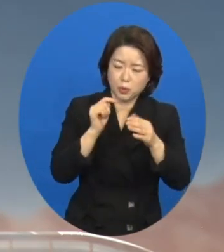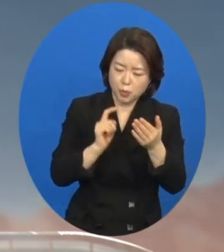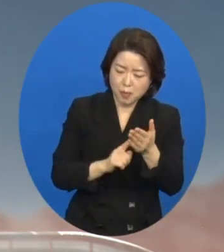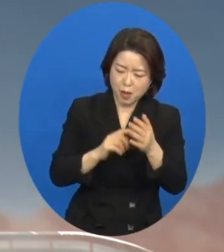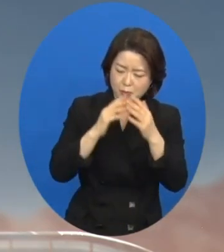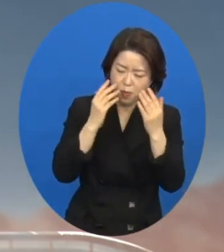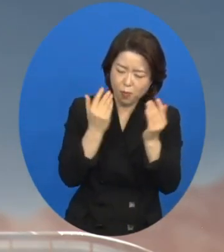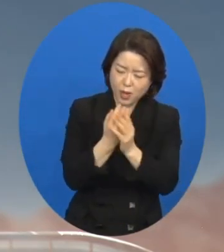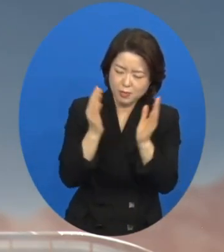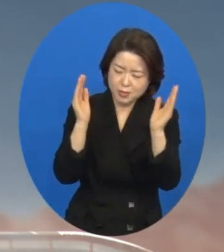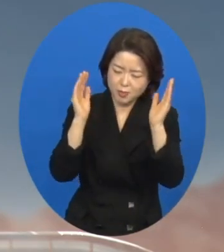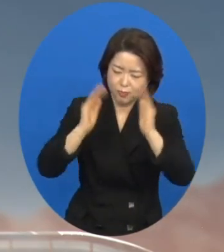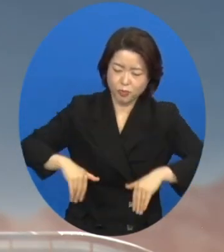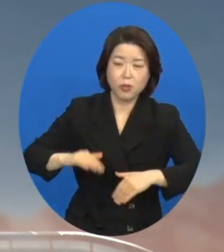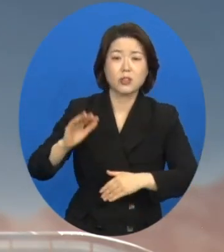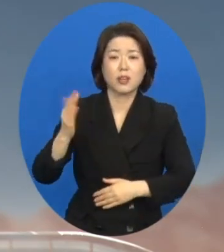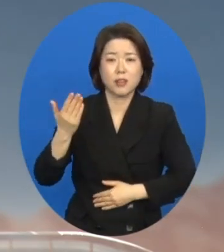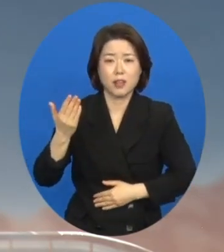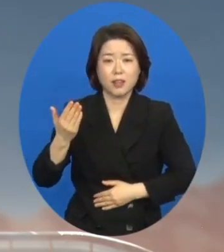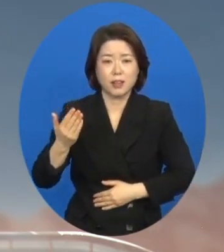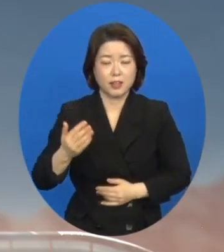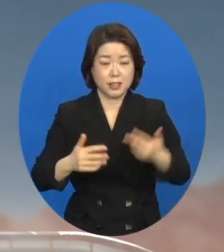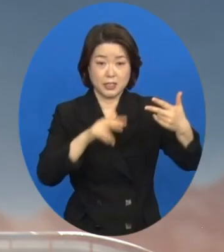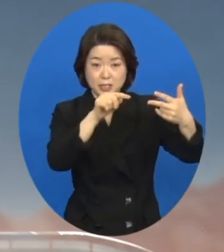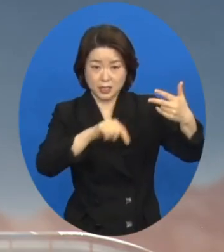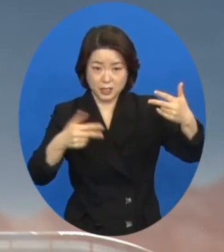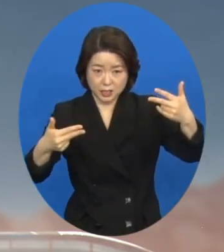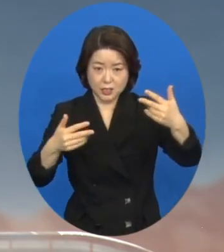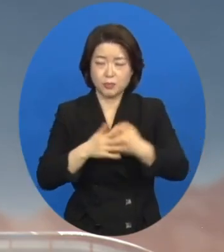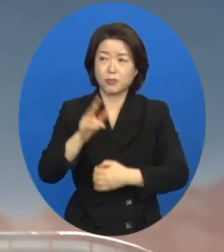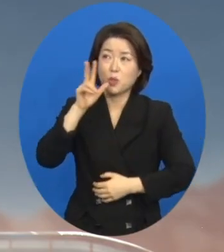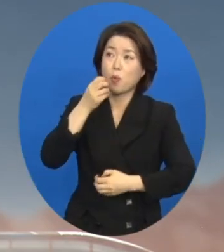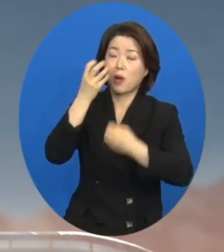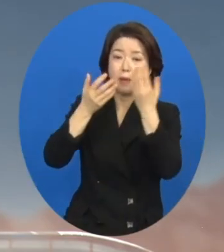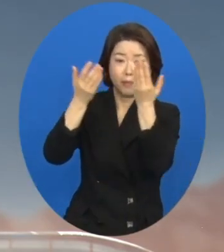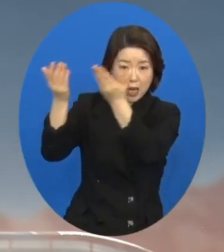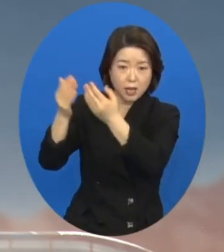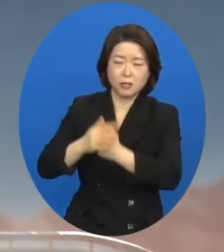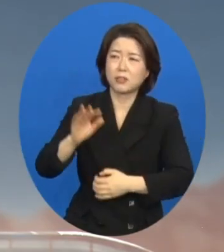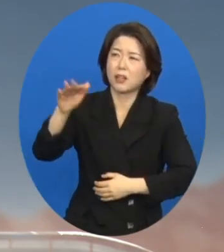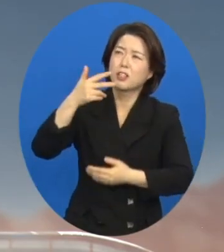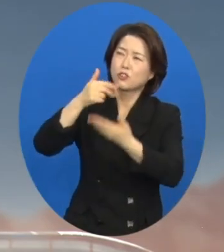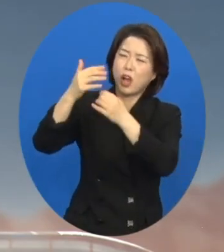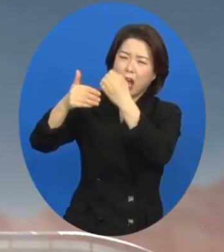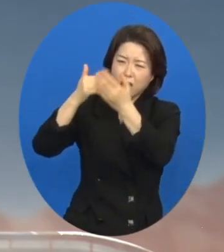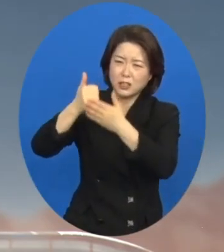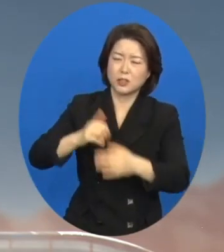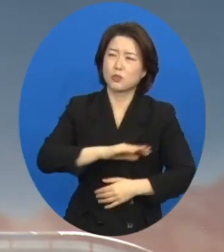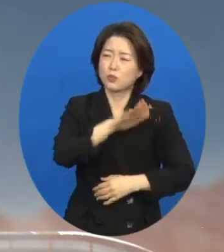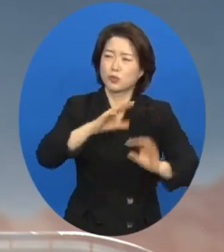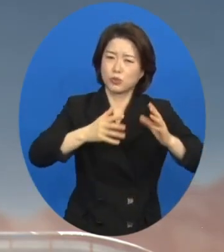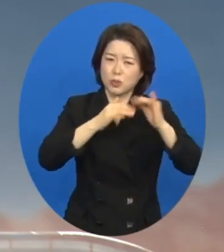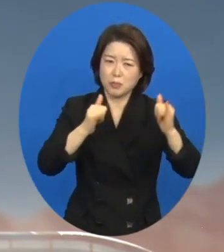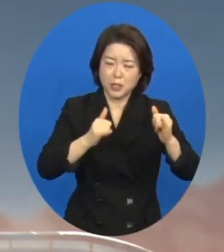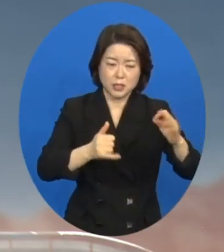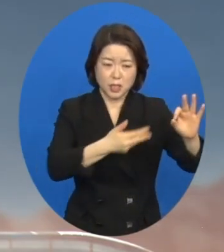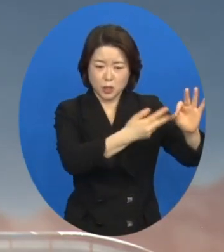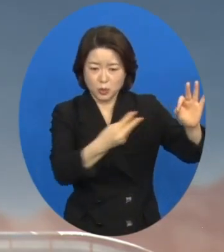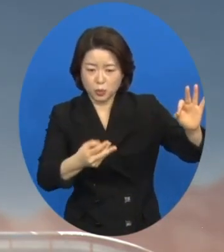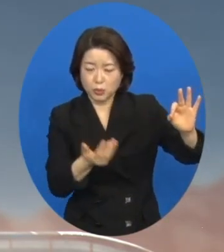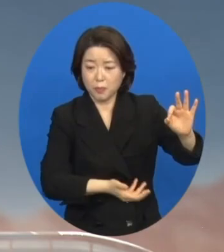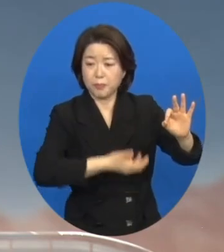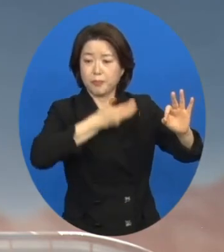완전 무너져 내려 있습니다. 7절 보시면 여호수아가 아뢰었다. 주 하나님 우리 백성을 요단강 서쪽으로 잘 건너게